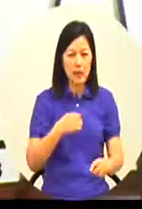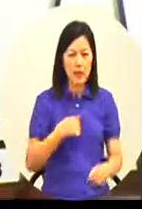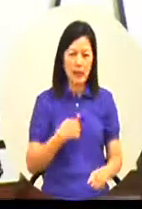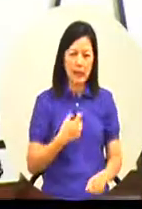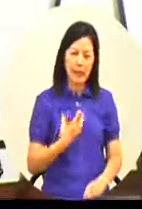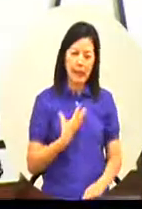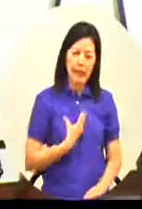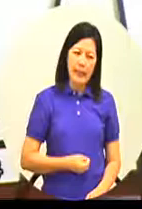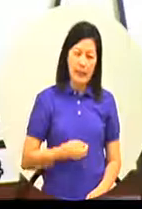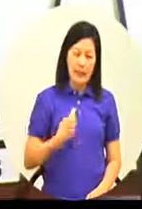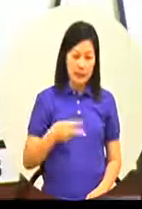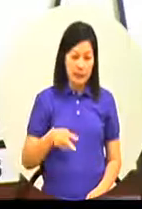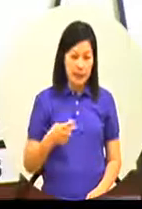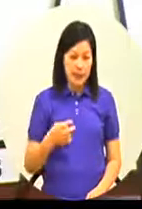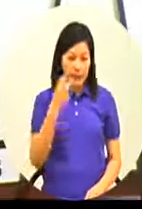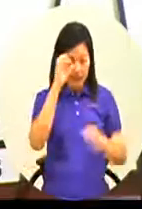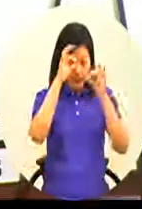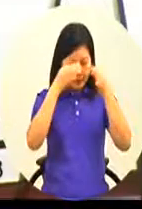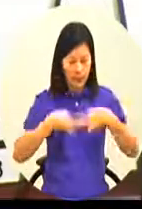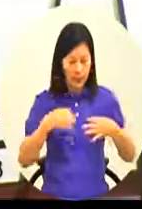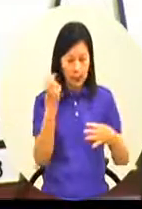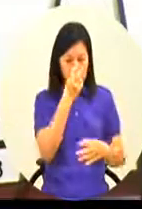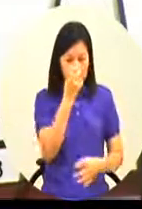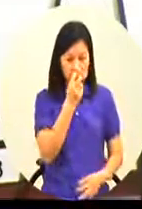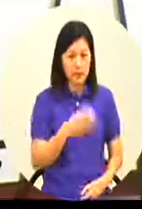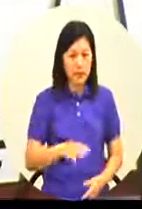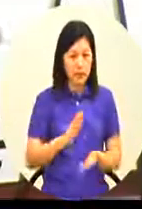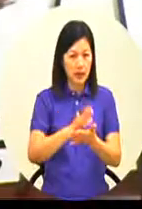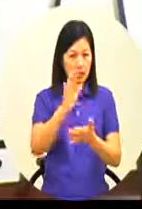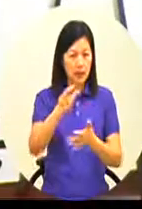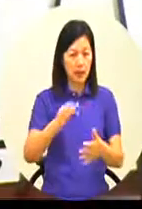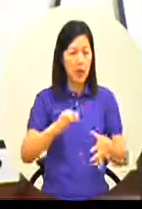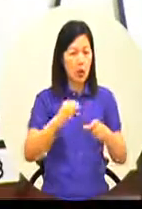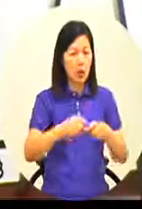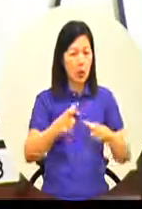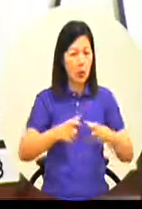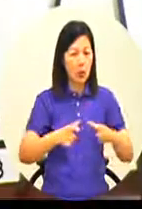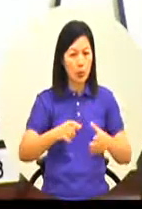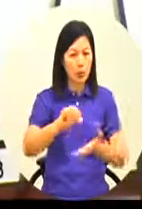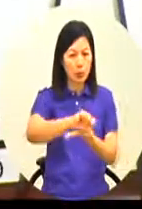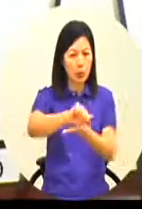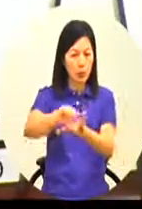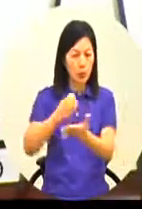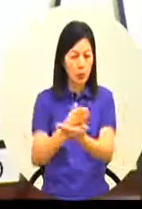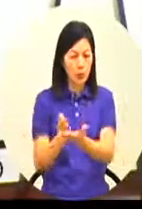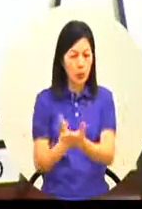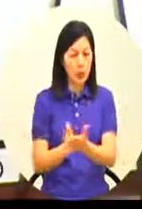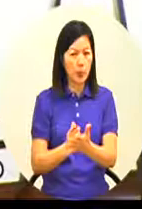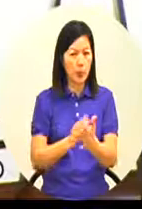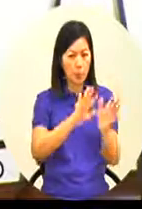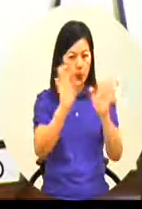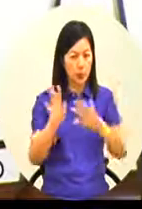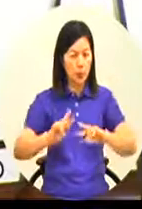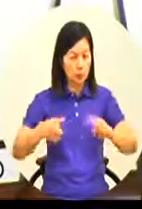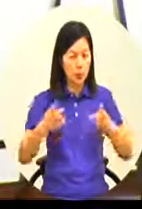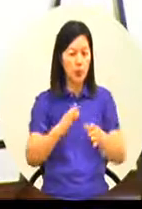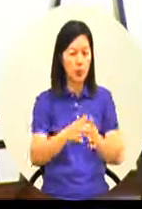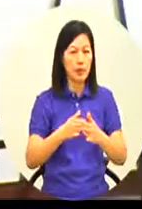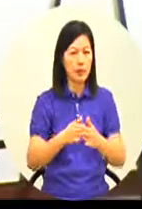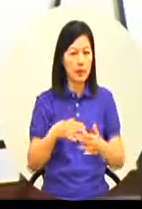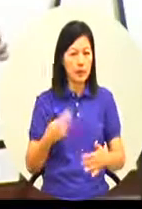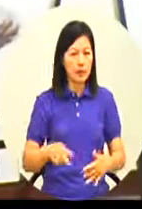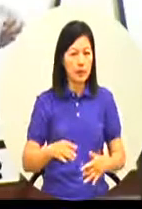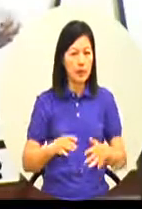是我们也在检讨说未来的公园的树种要怎么样。那接着我们去到我们右昌森林公园，也就是陈局市长任